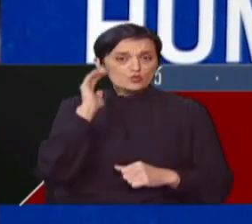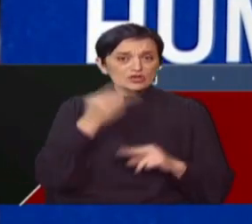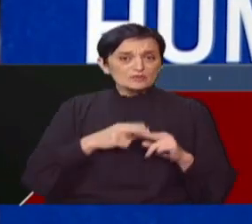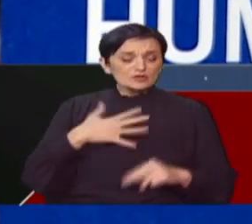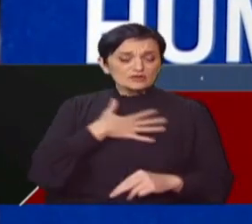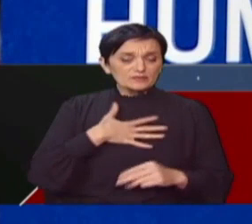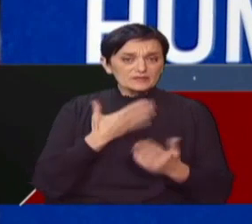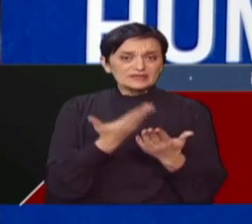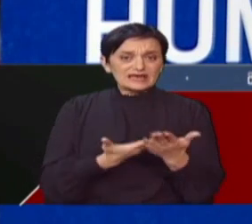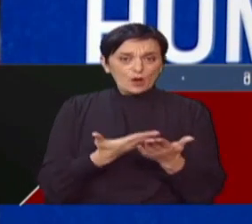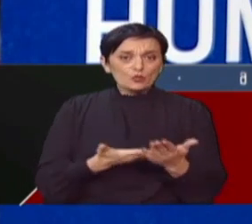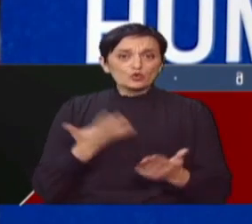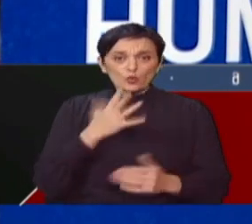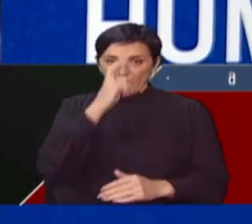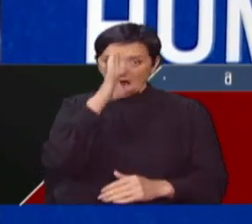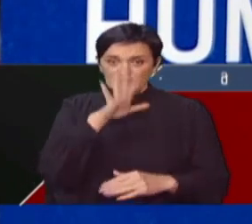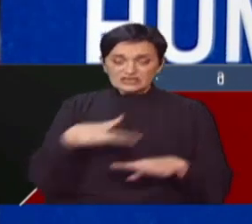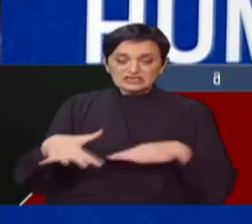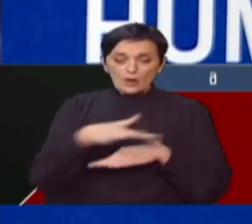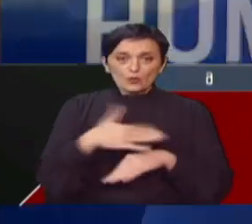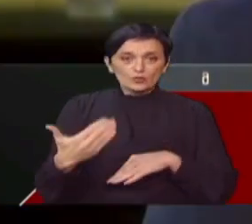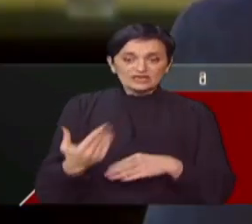trebuie să aromat genepe.